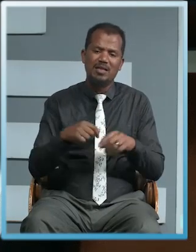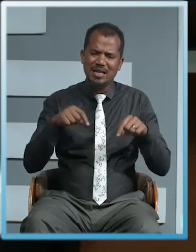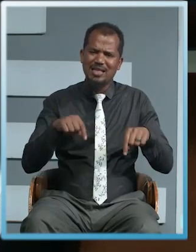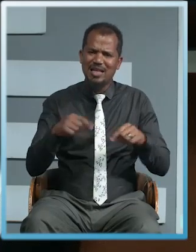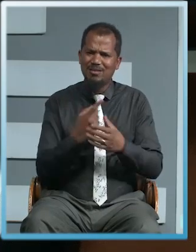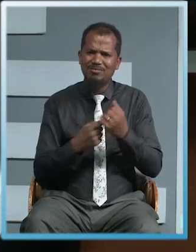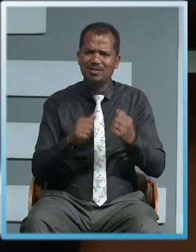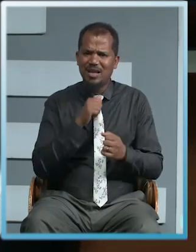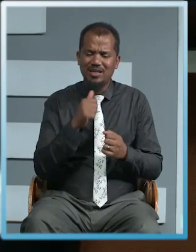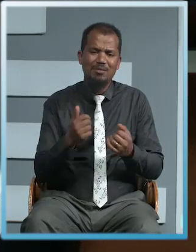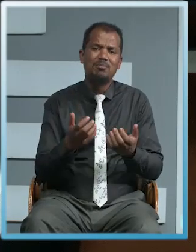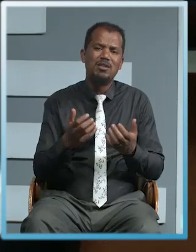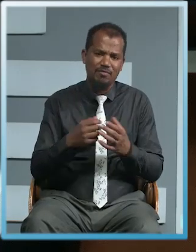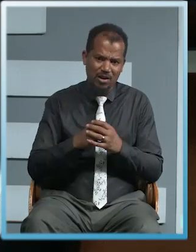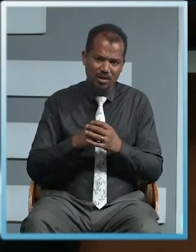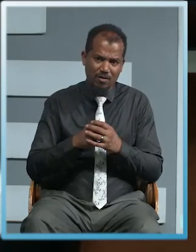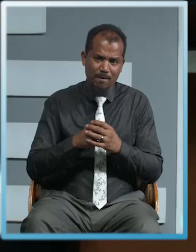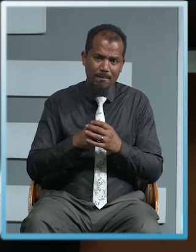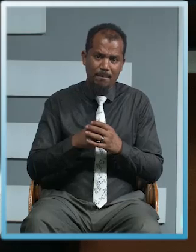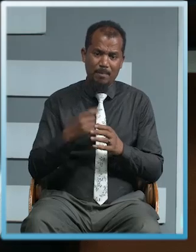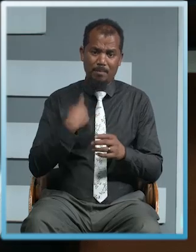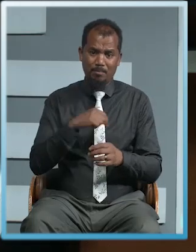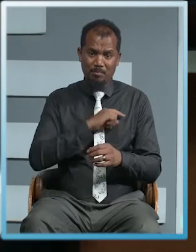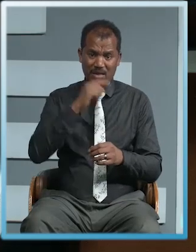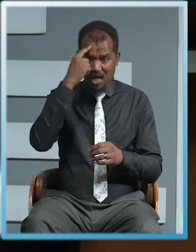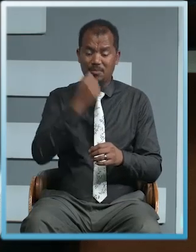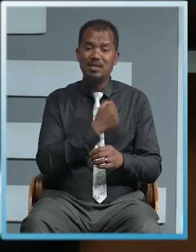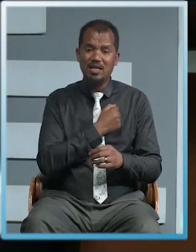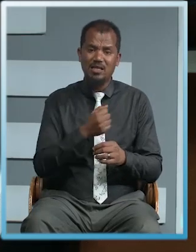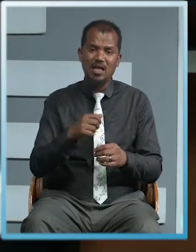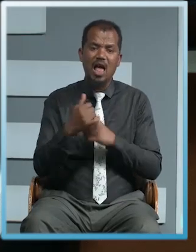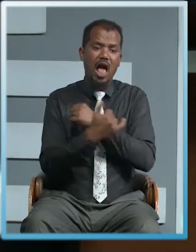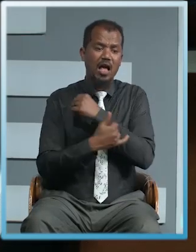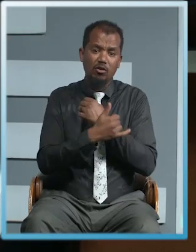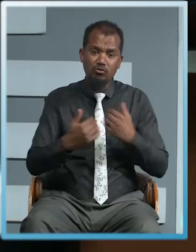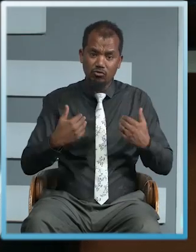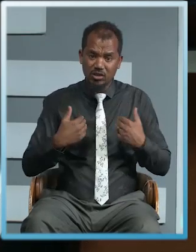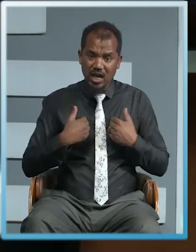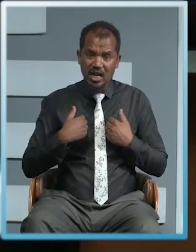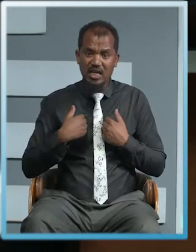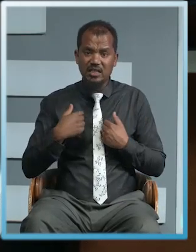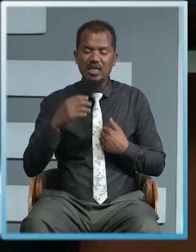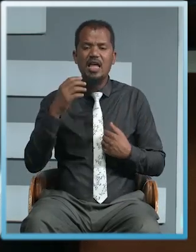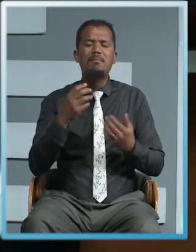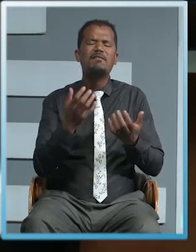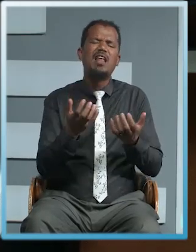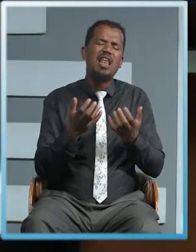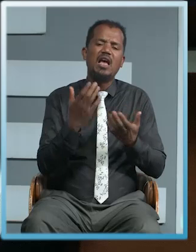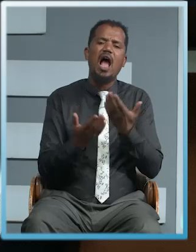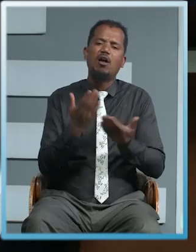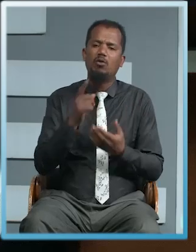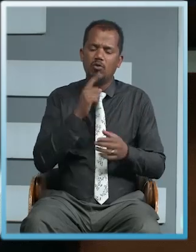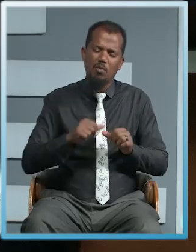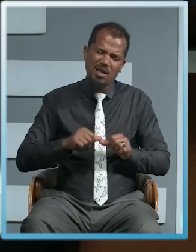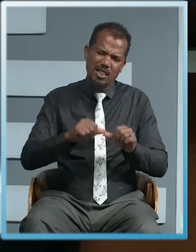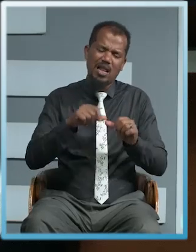ለዛሬ ብቻ አይደለም የምንፈልገው። በእኛ እምነት አገሪቱ ስካሌ ድረስ የሚፈልግ አገልግሎት